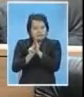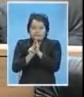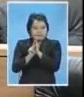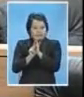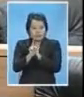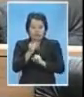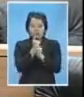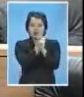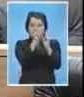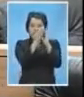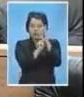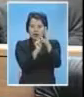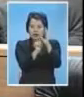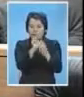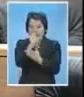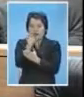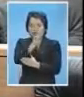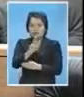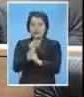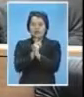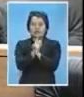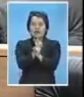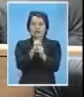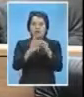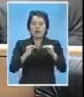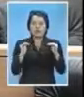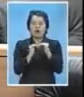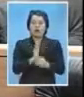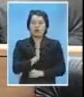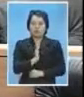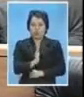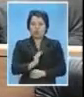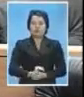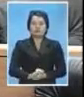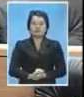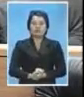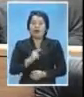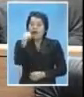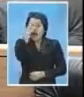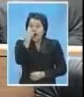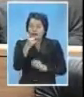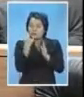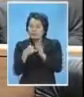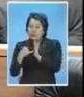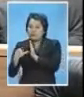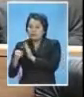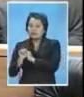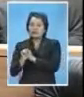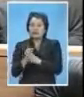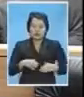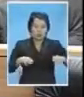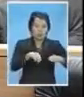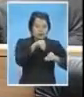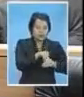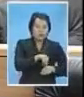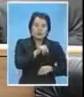บังคับใช้กฎหมายอย่างเป็นธรรมกับทุกคนจากนั้นกระบวนการใครที่ทำผิดกฎหมายจะเป็นลูกพรรคหรือเป็น